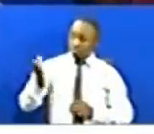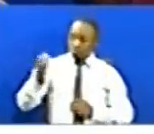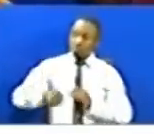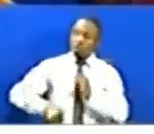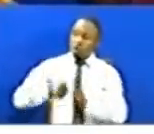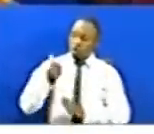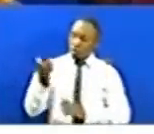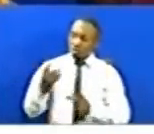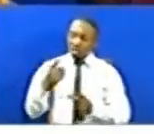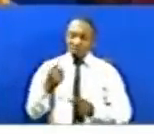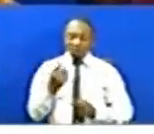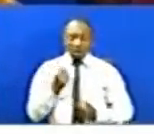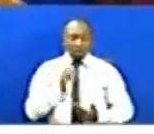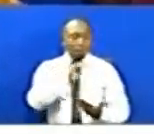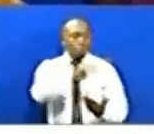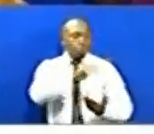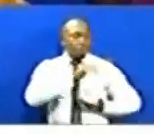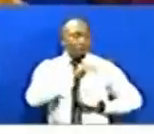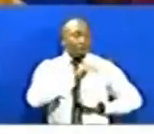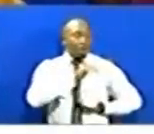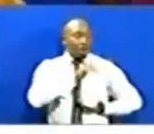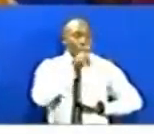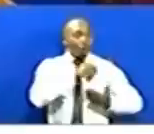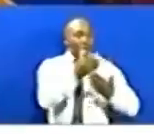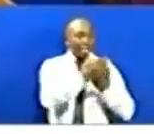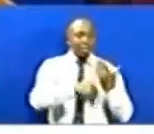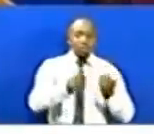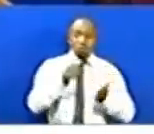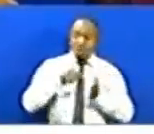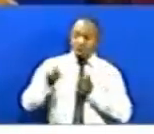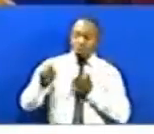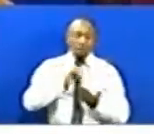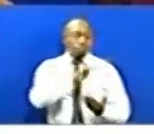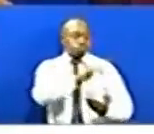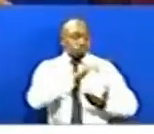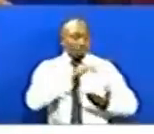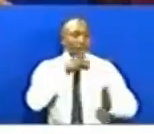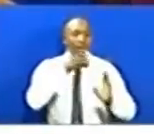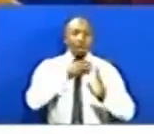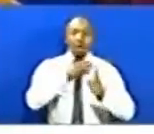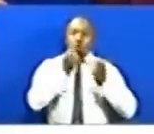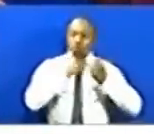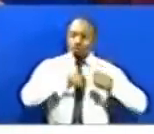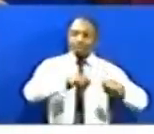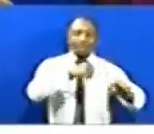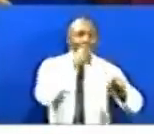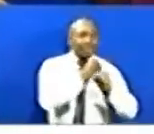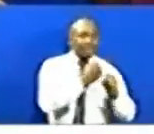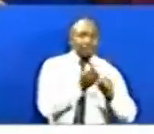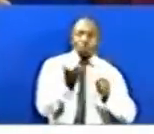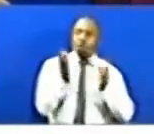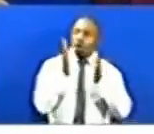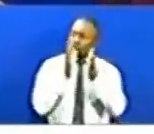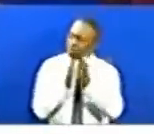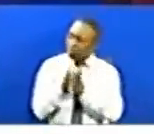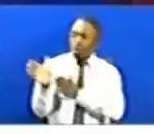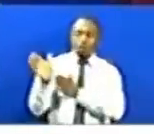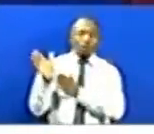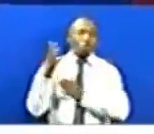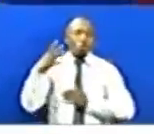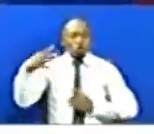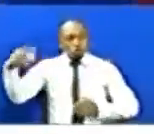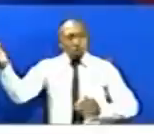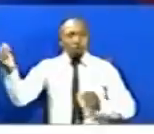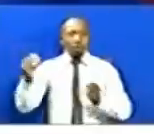kwa viongozi, kwamba unachukua fedha, unalipwa fedha za wananchi maskini hawa uwafanyie kazi yao, wewe unaondoka,